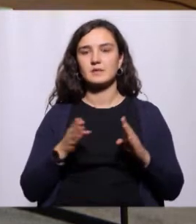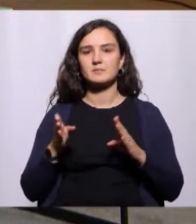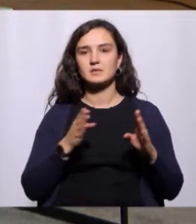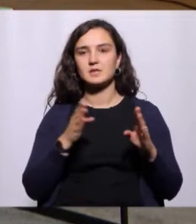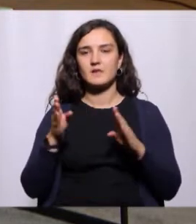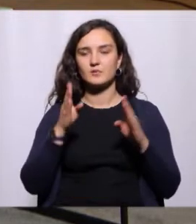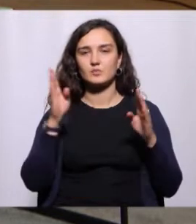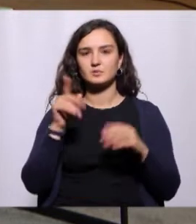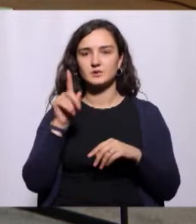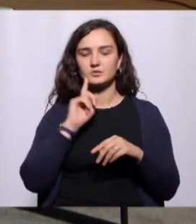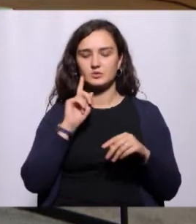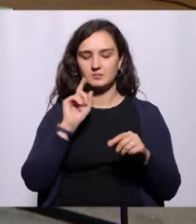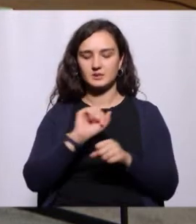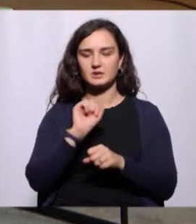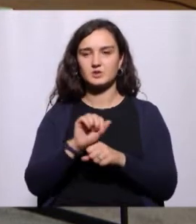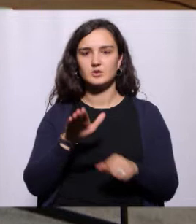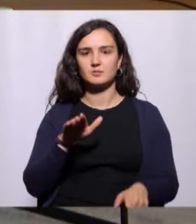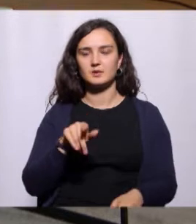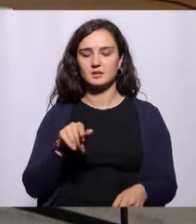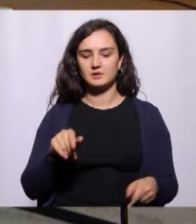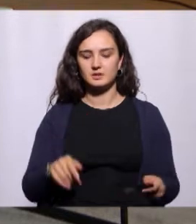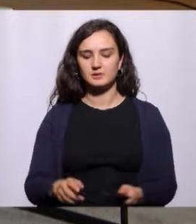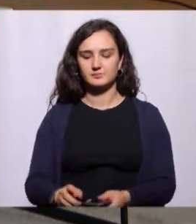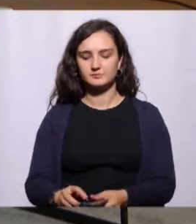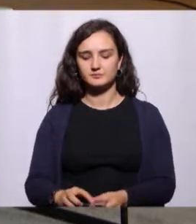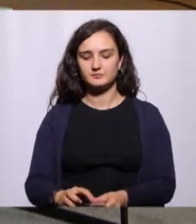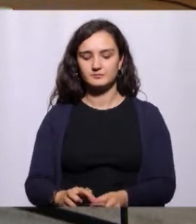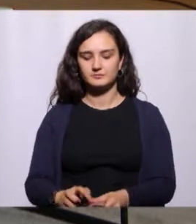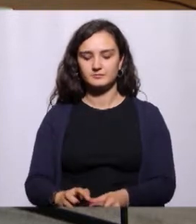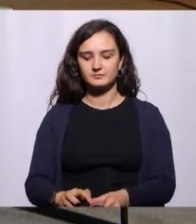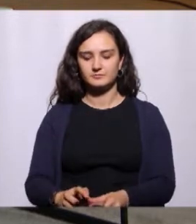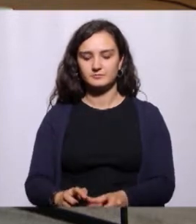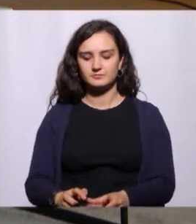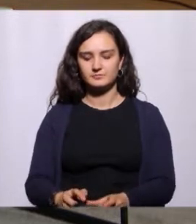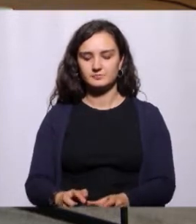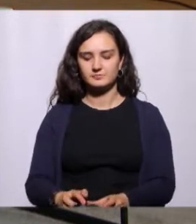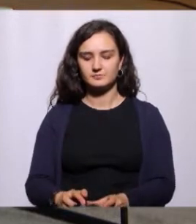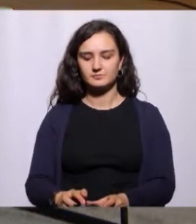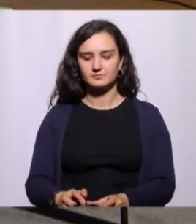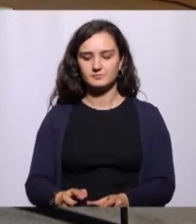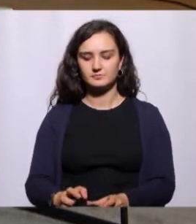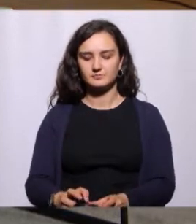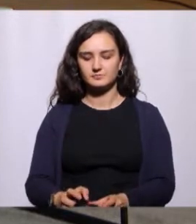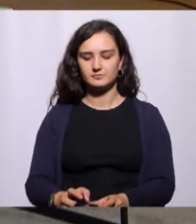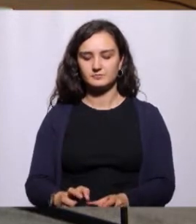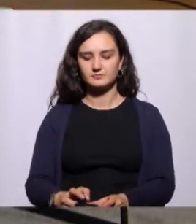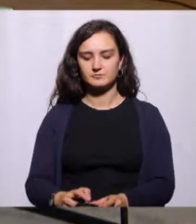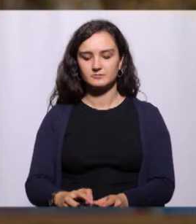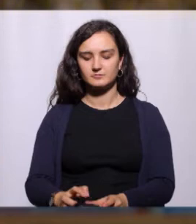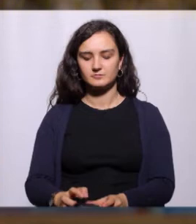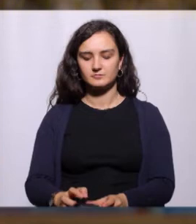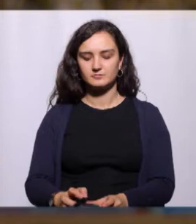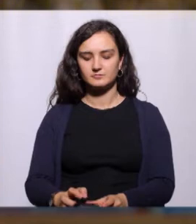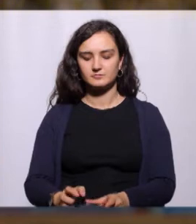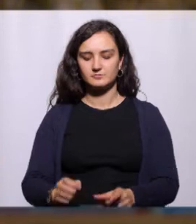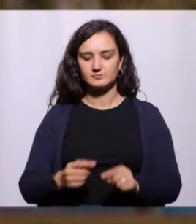Layover, მგზავრობისას დროებით გასაჩერებელი ადგილი. Now, let's move on to our vocabulary activity,